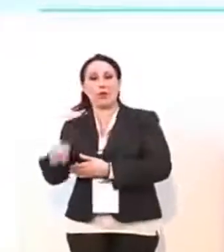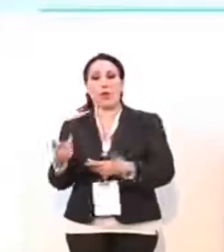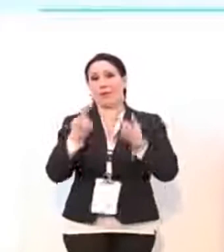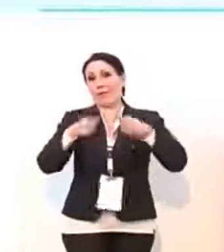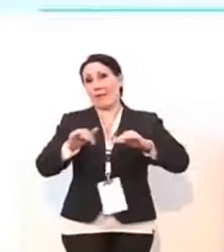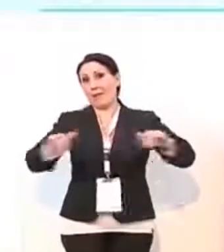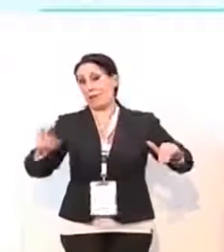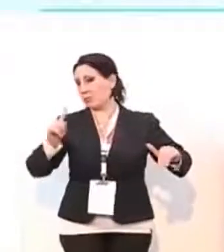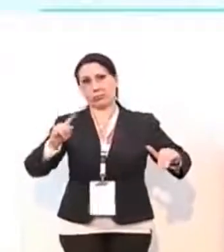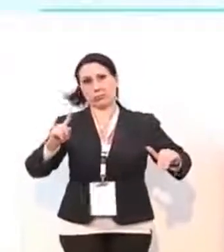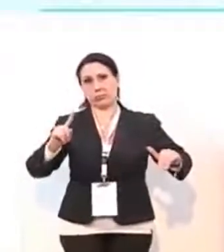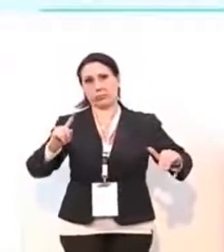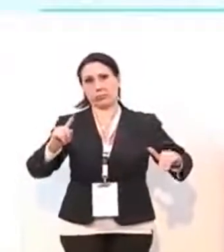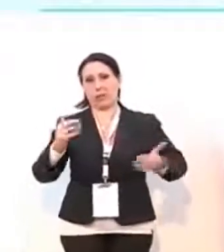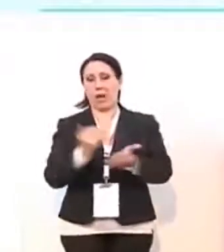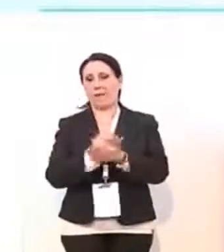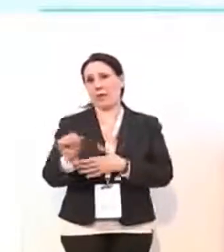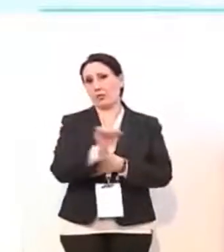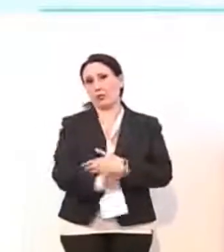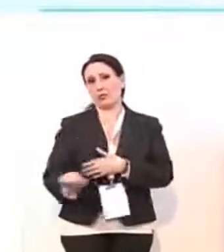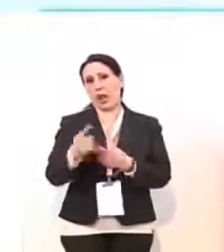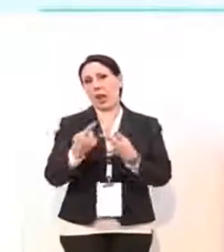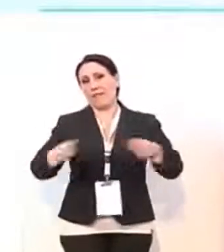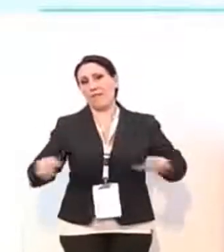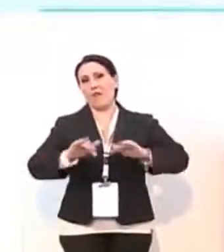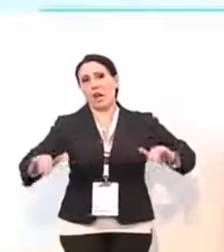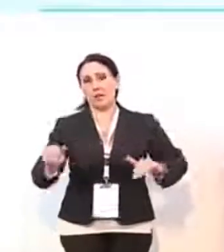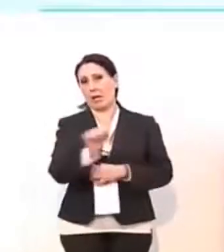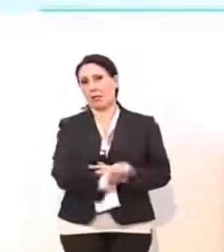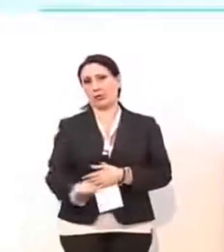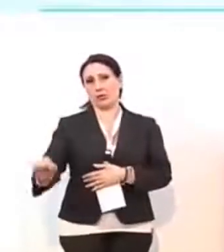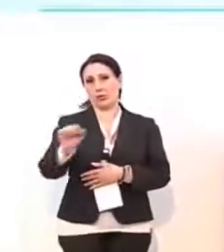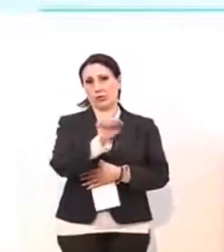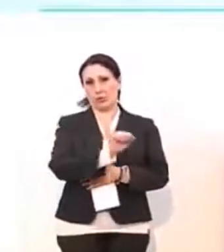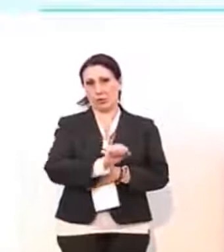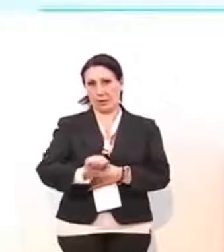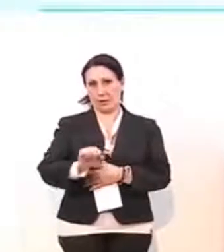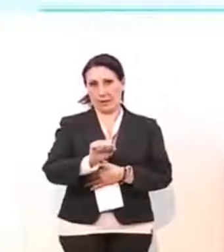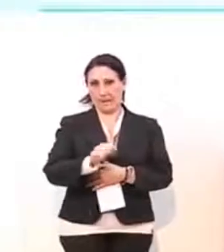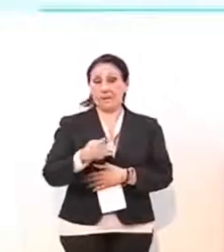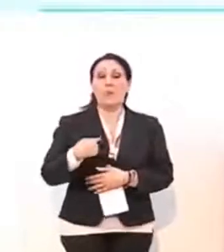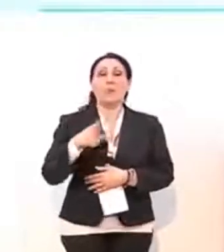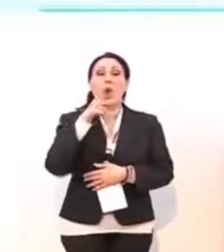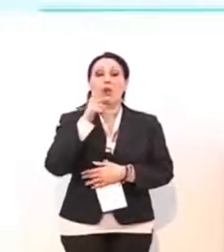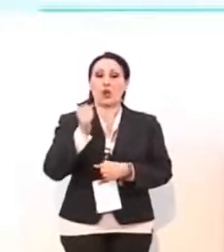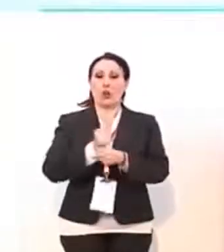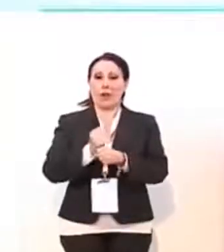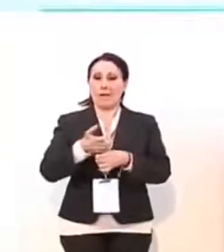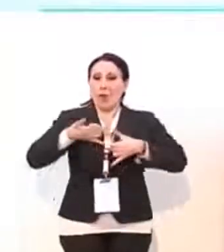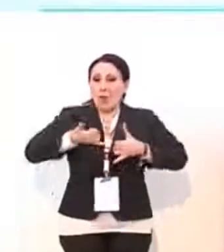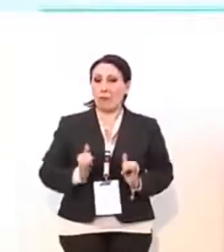scelte importanti che dicono che nel lavoro non si può essere discriminate perché si sceglie di fare un